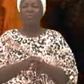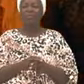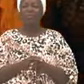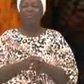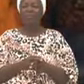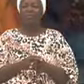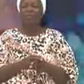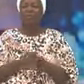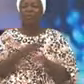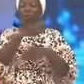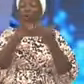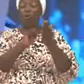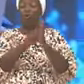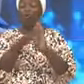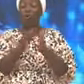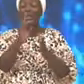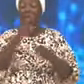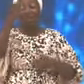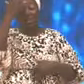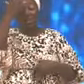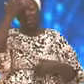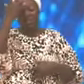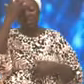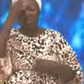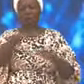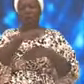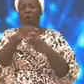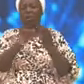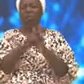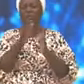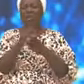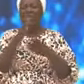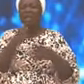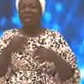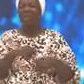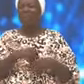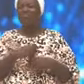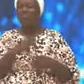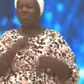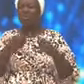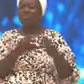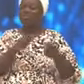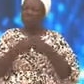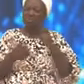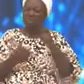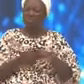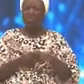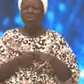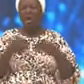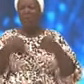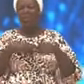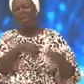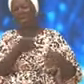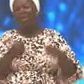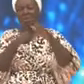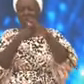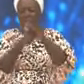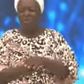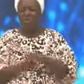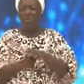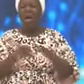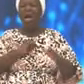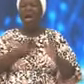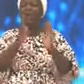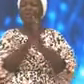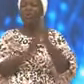tous ceux qui sont malades ceux qui sont des films infirmant ceux qui n'ont aucune pression je